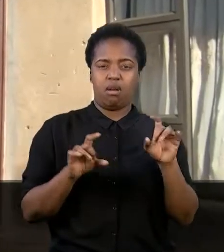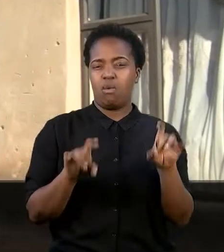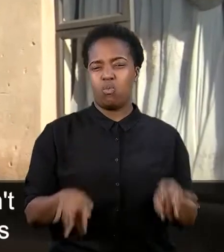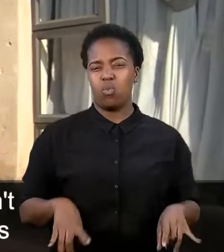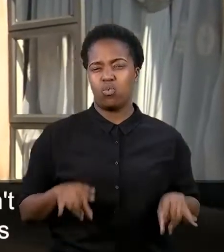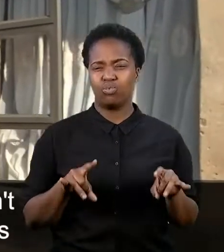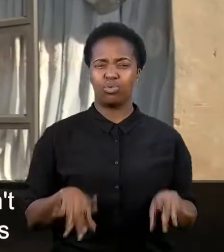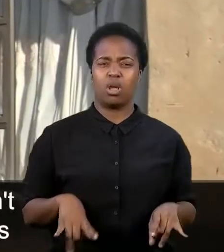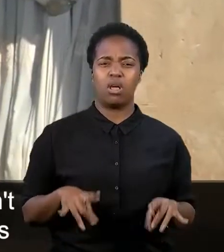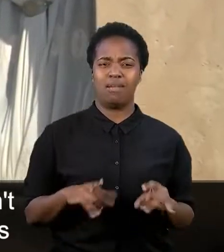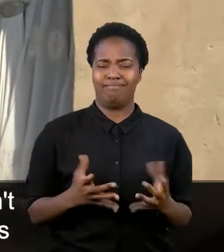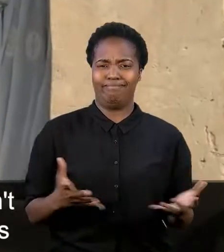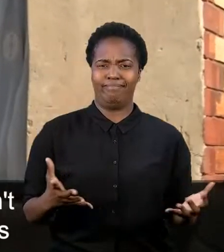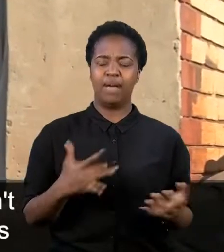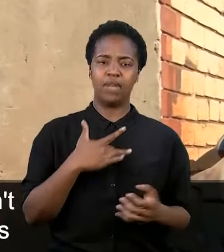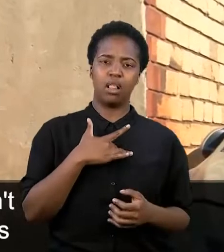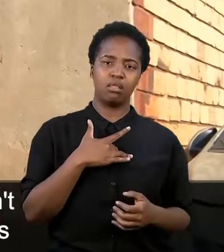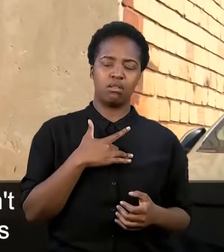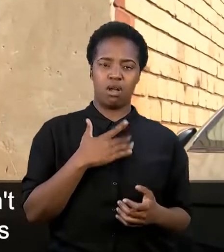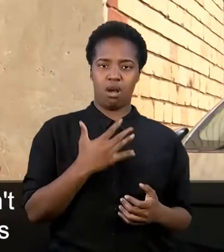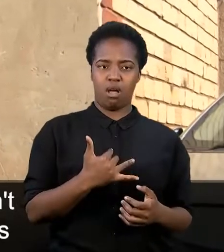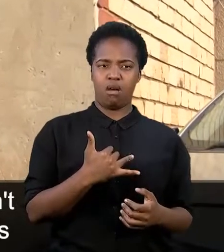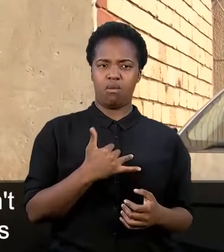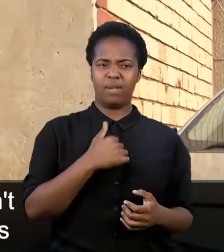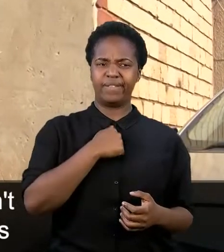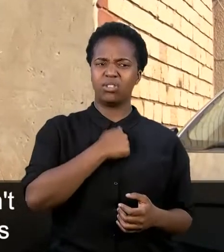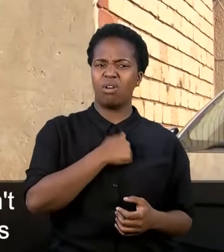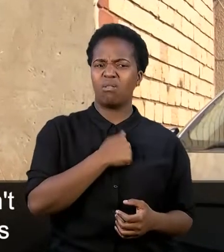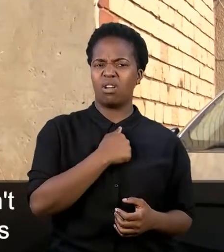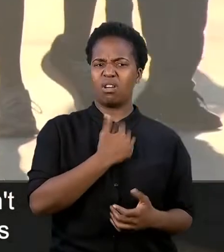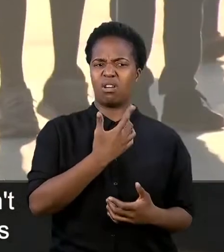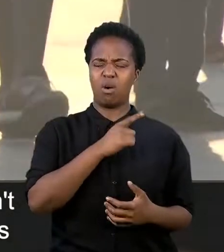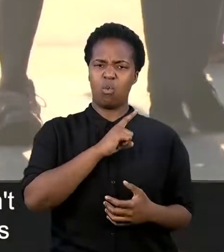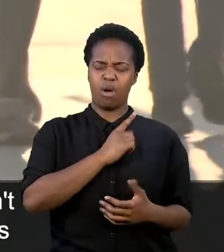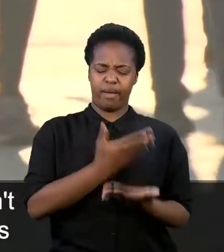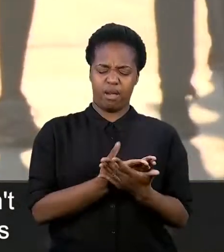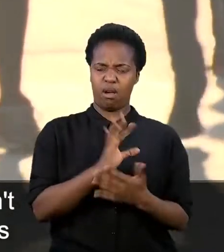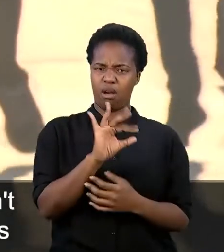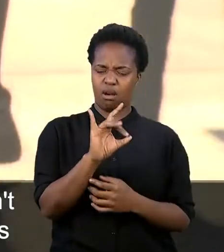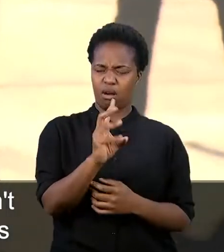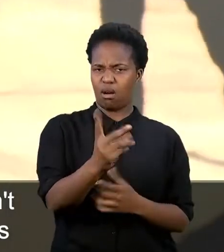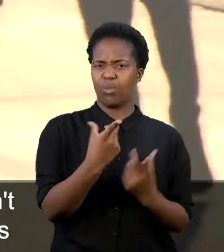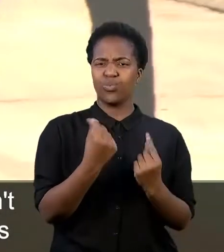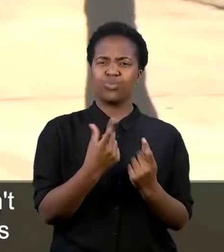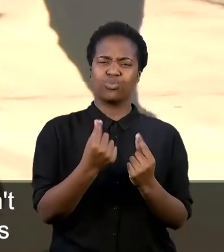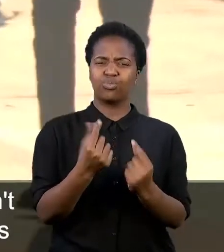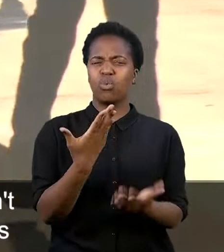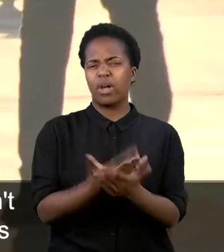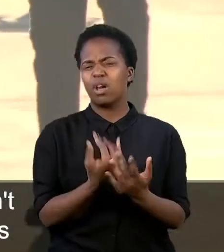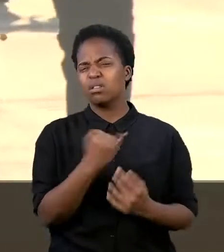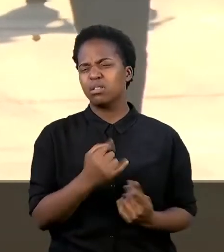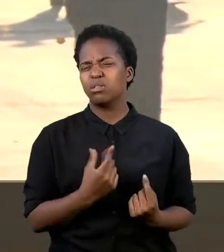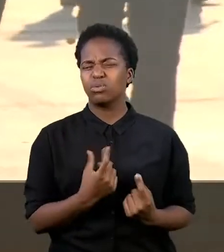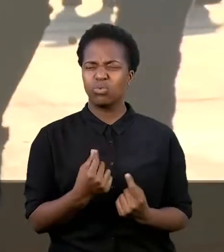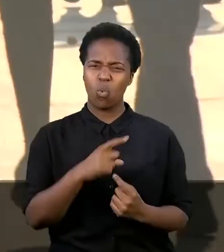wheelchair, ende ku va ni famba hi wheelchair a swi ni tshovangi ku ri ni tikuma ni kha ri ni tsandzeka ka swo tala. Hambi ni ri